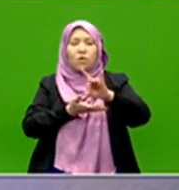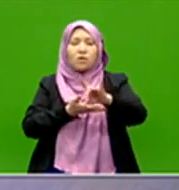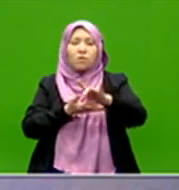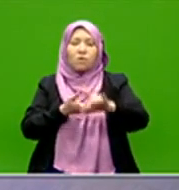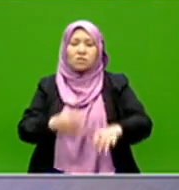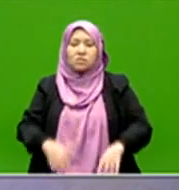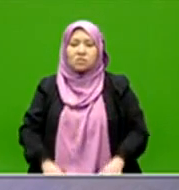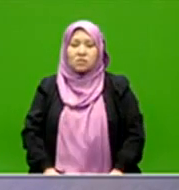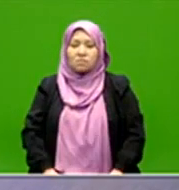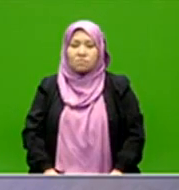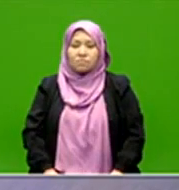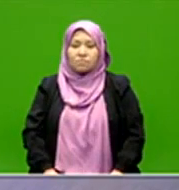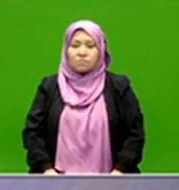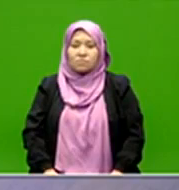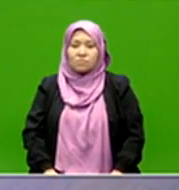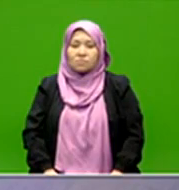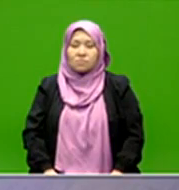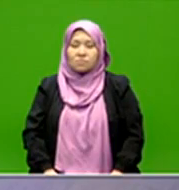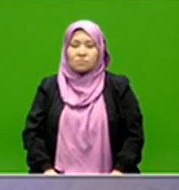minasyaitonirrajim.